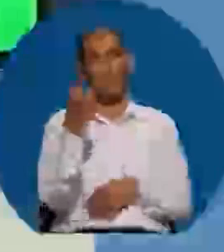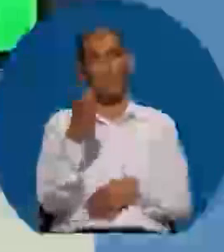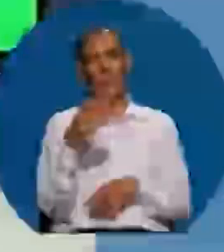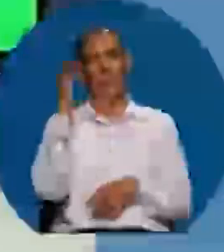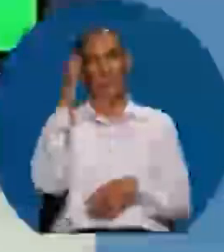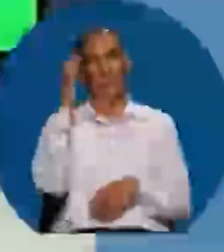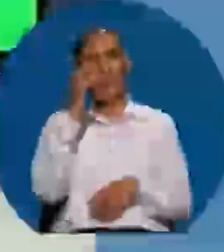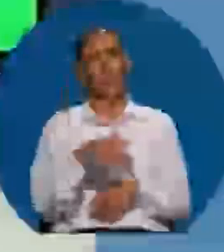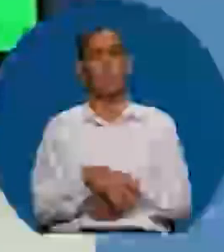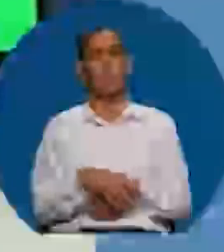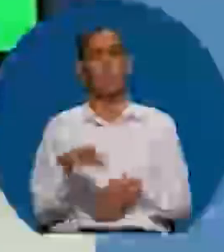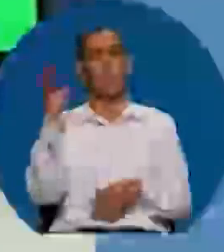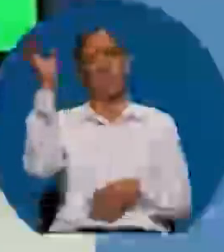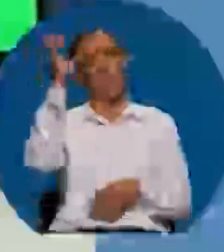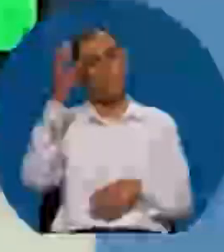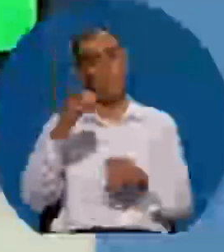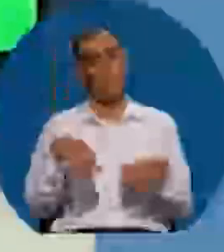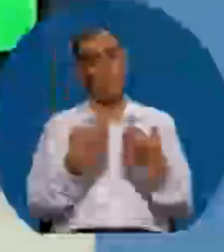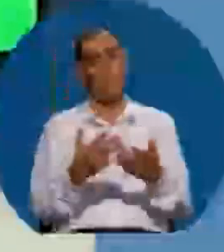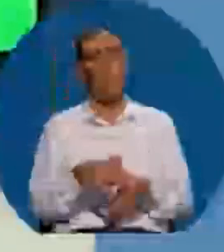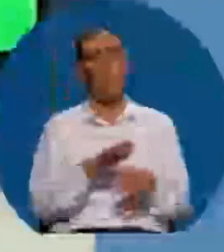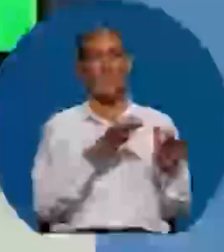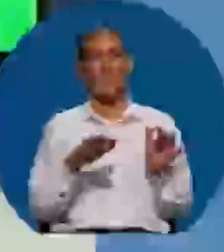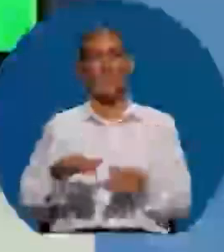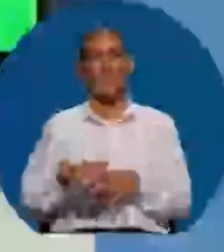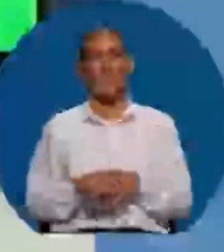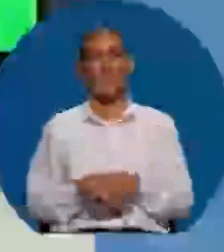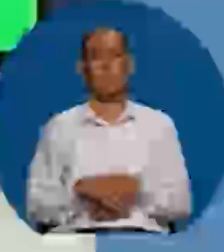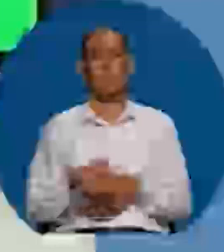азырақ шайырмыз хаққында мағлұмат беріп өтсем.